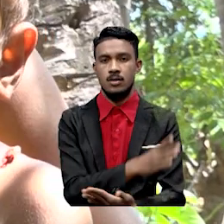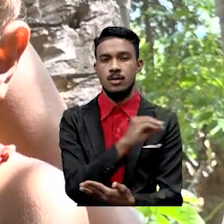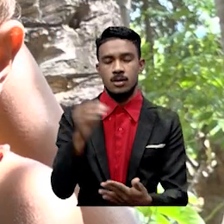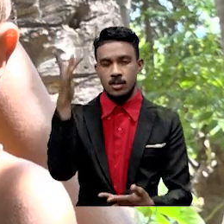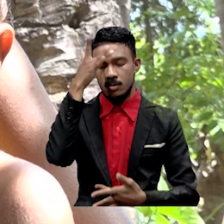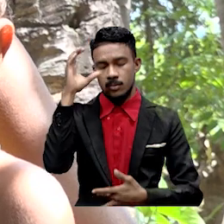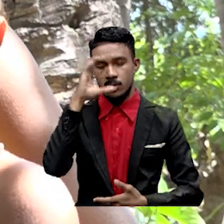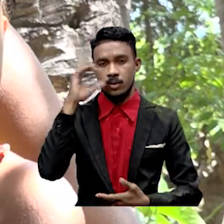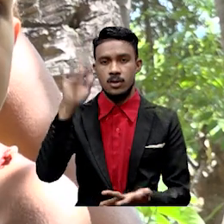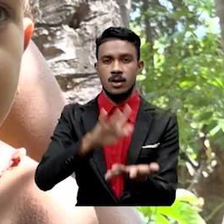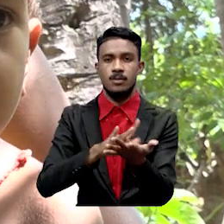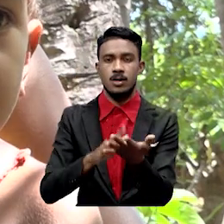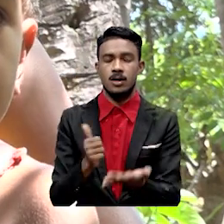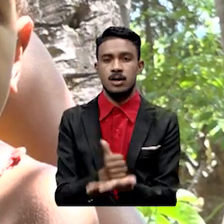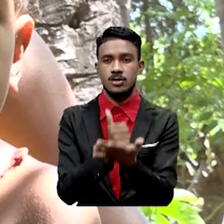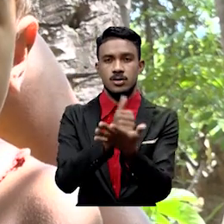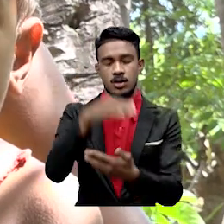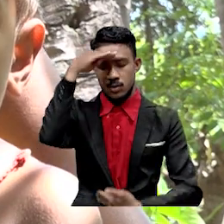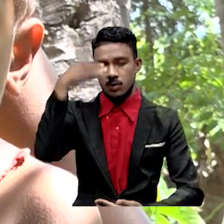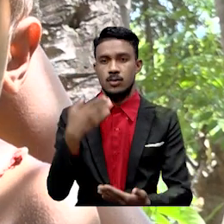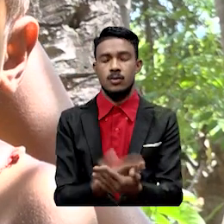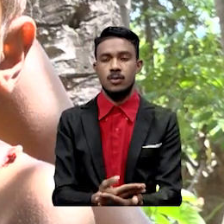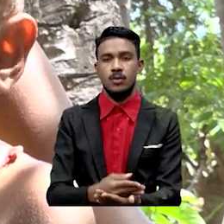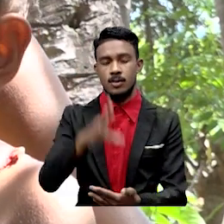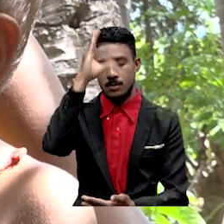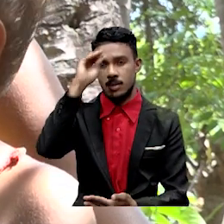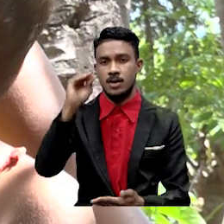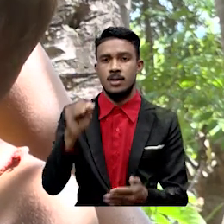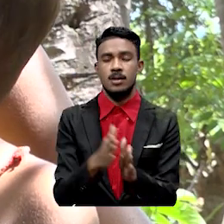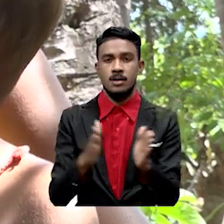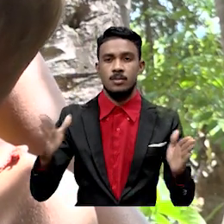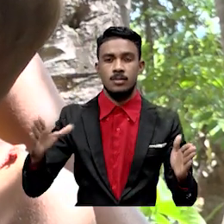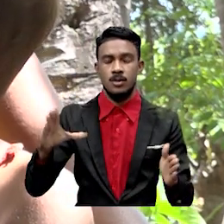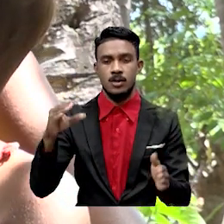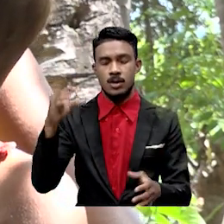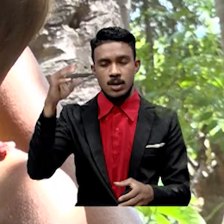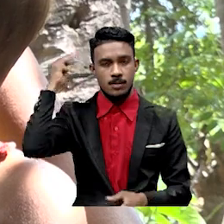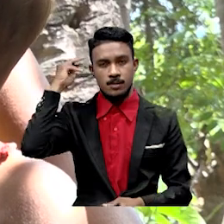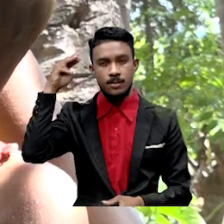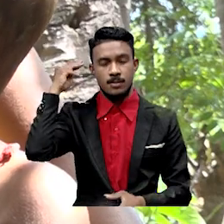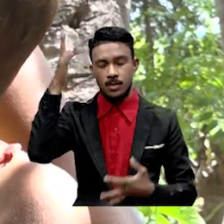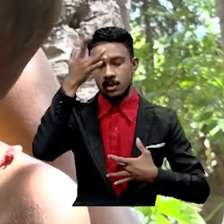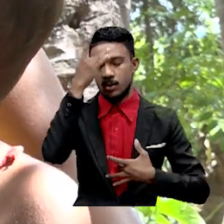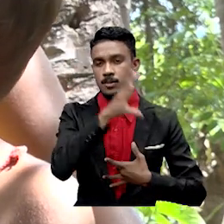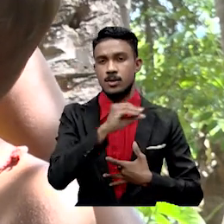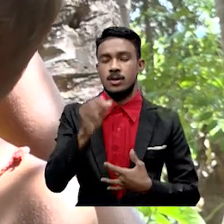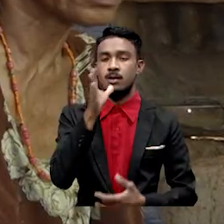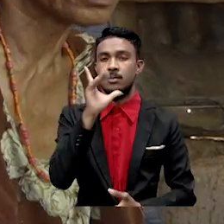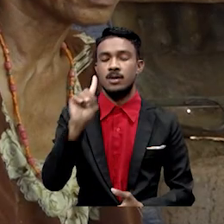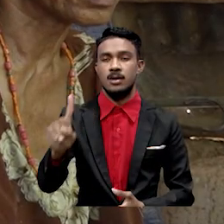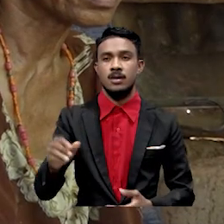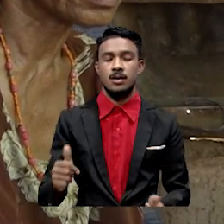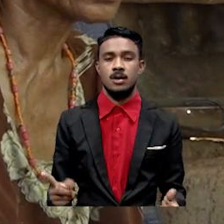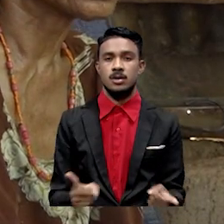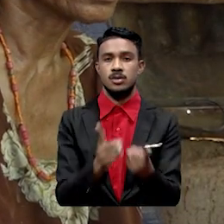ho di salvo uang mane bot, husi kondisau moras mental. No bukai moruk ho di tulun inan faluk ne, tambah sofre moras